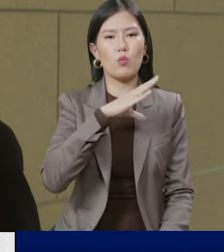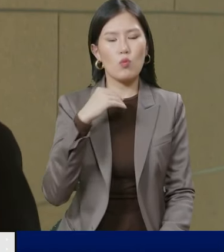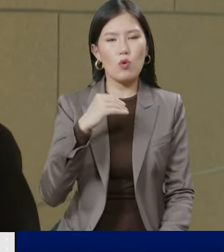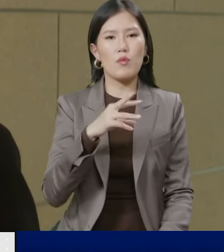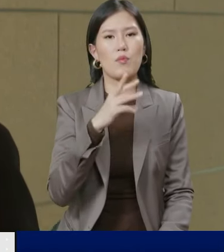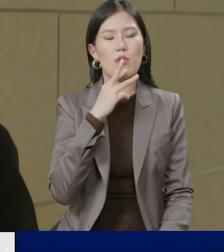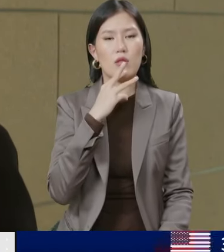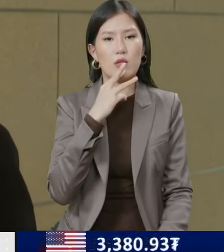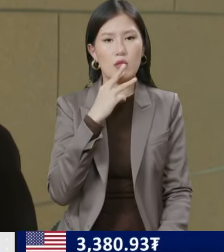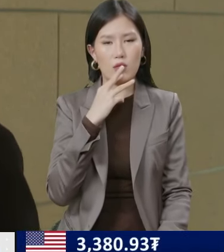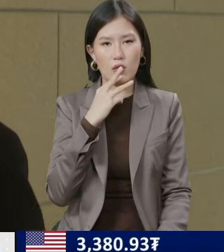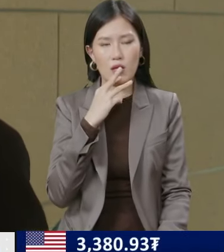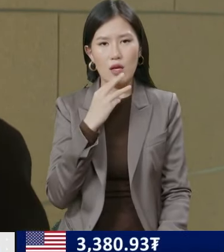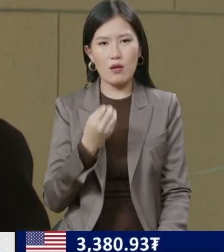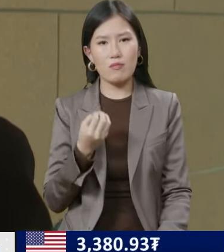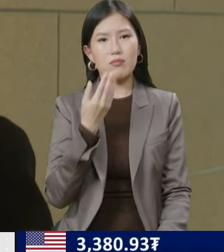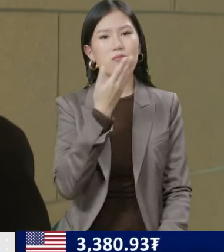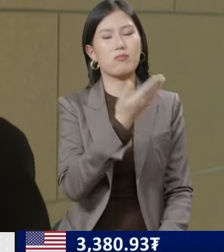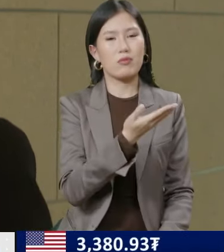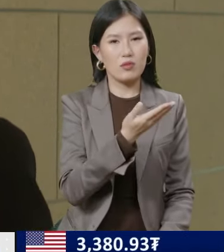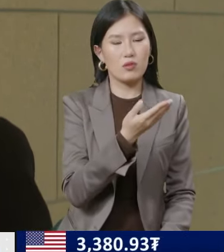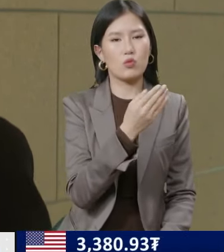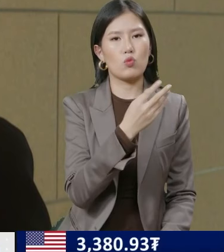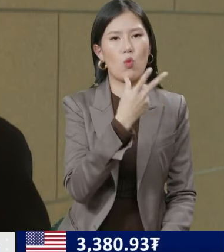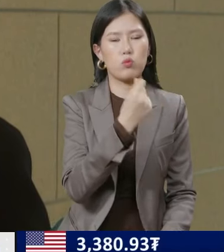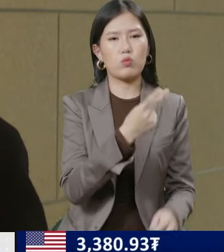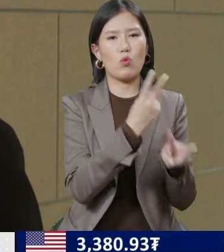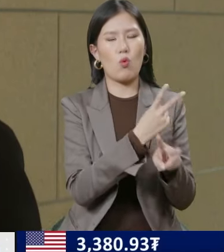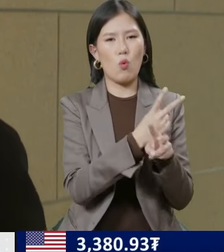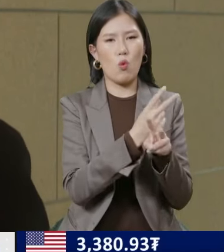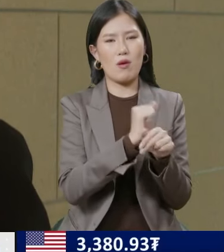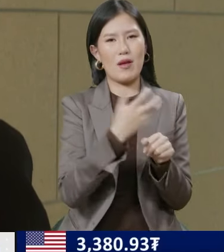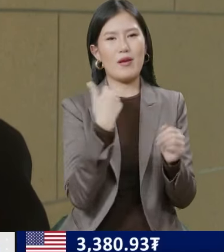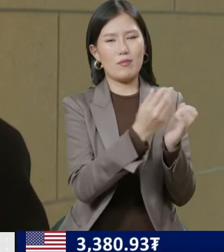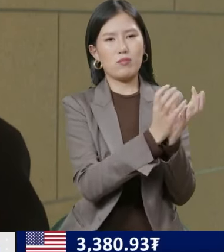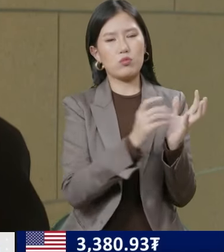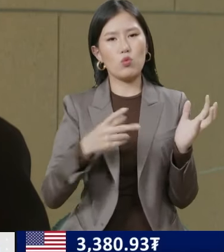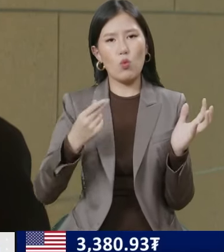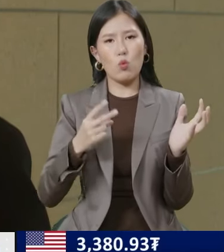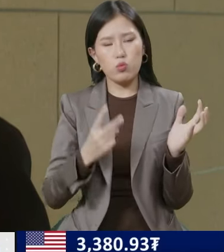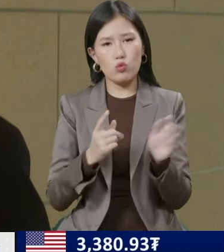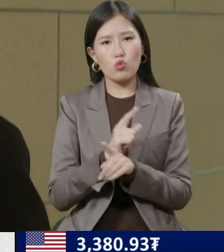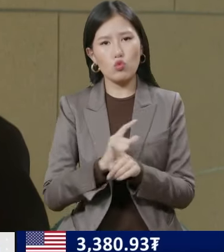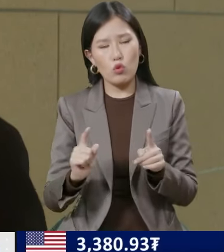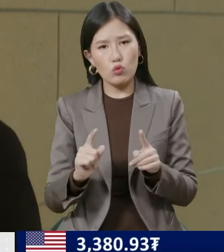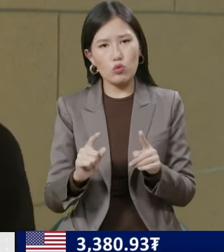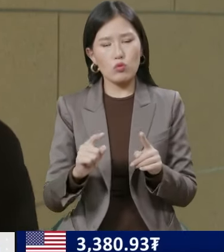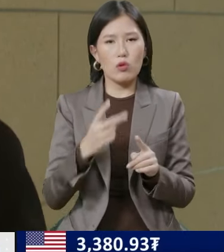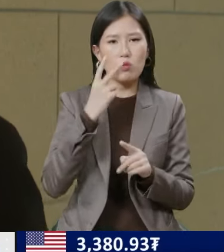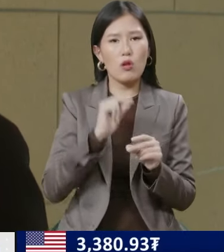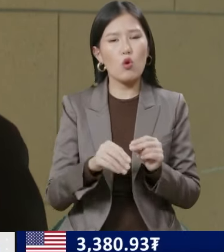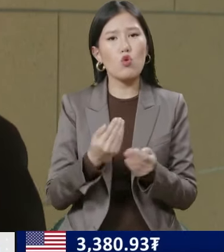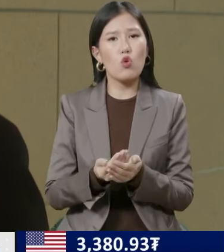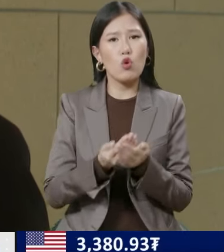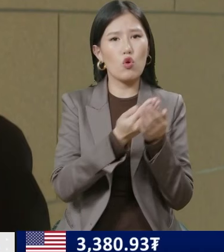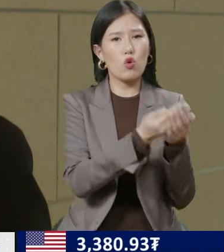дээр үндсэн хуулийн цэцэд очоод энэ зүйл заалт те үндсэн хууль зөрчсөн байна уу, хүний эрх зөрчсөн байна уу гэдэг хөндөж ярьдаг биш, тийм ээ.